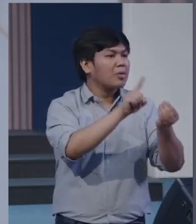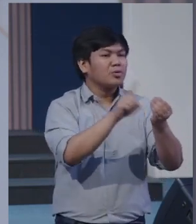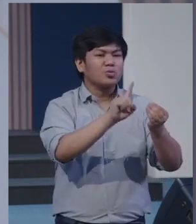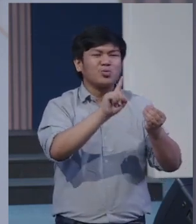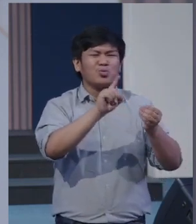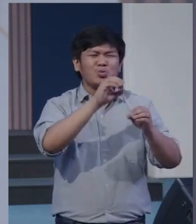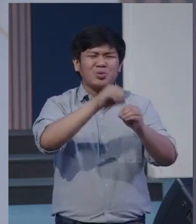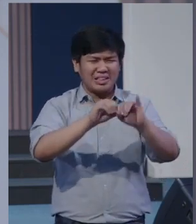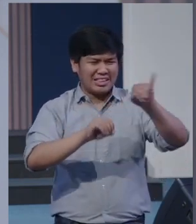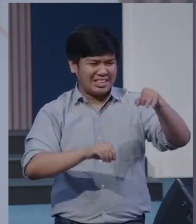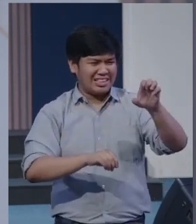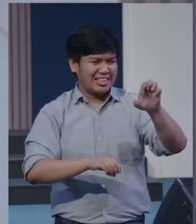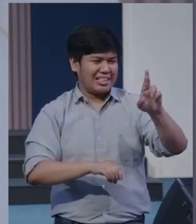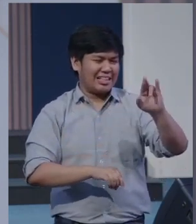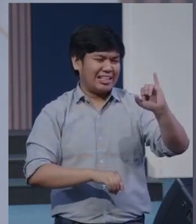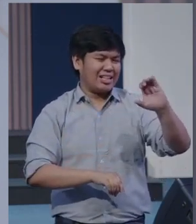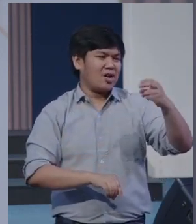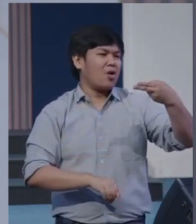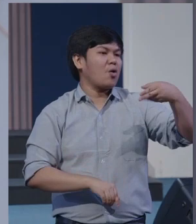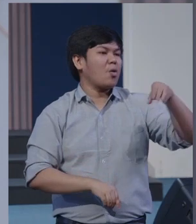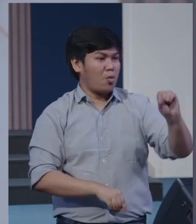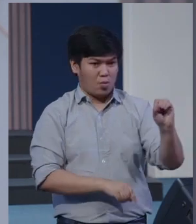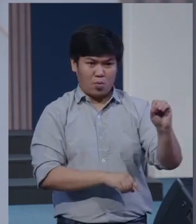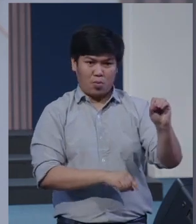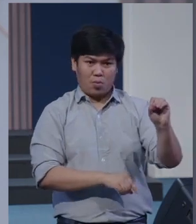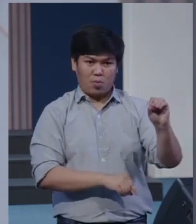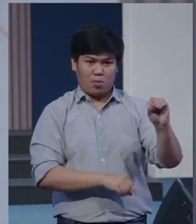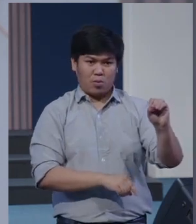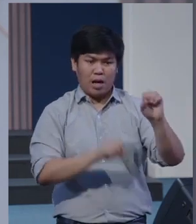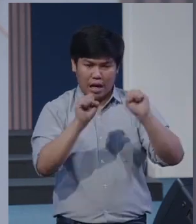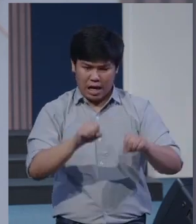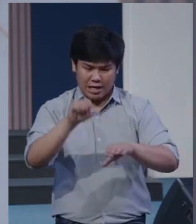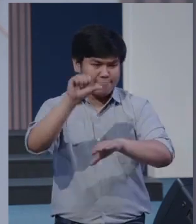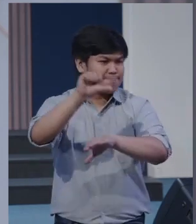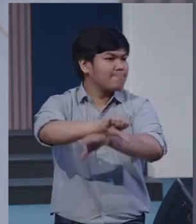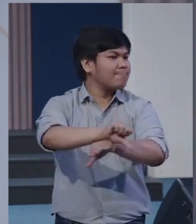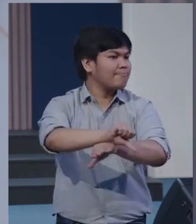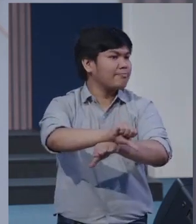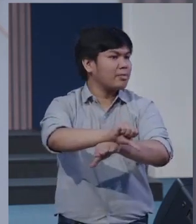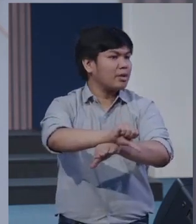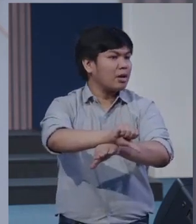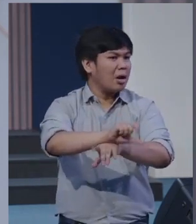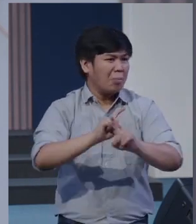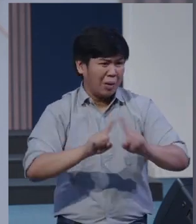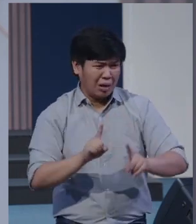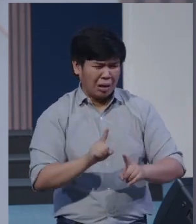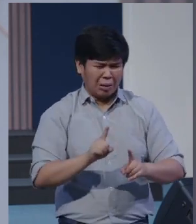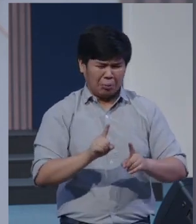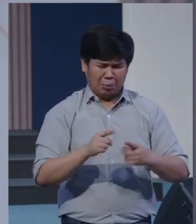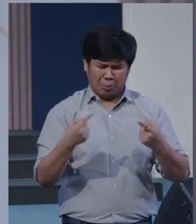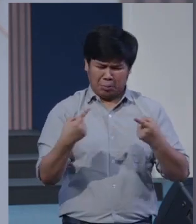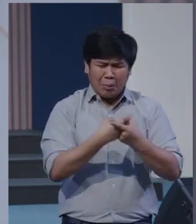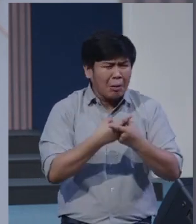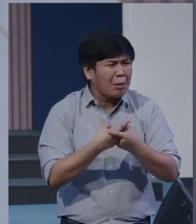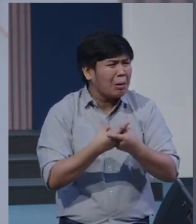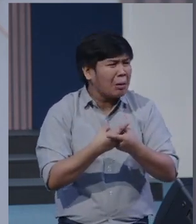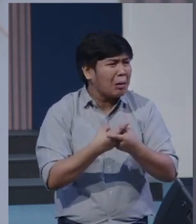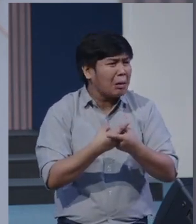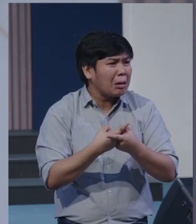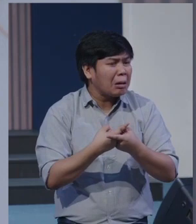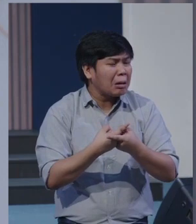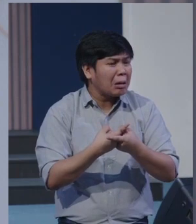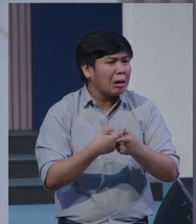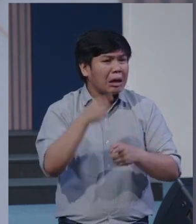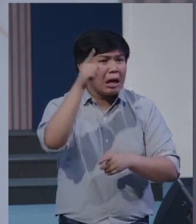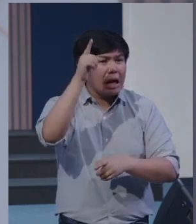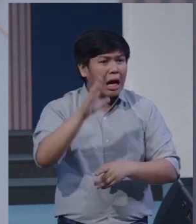na kayang-kaya nating talunin Itong mga taong ito white po yon